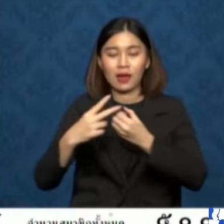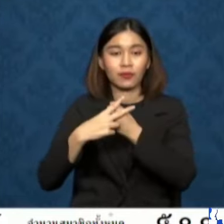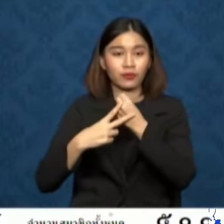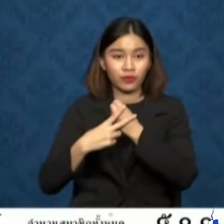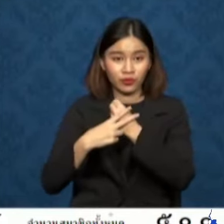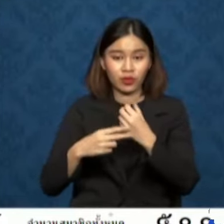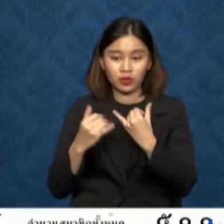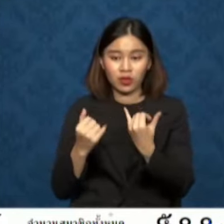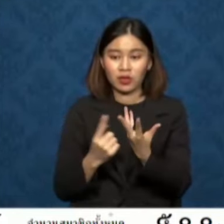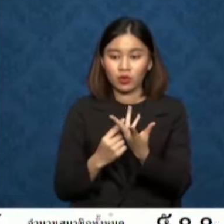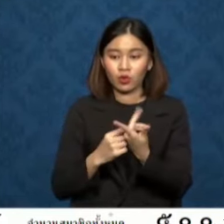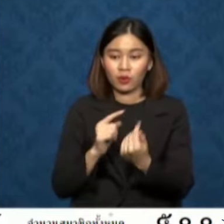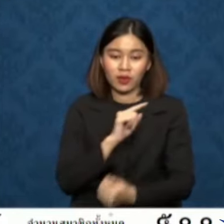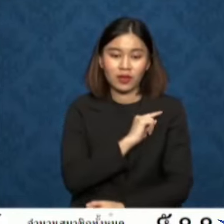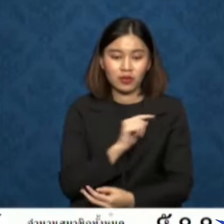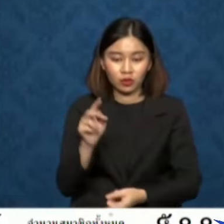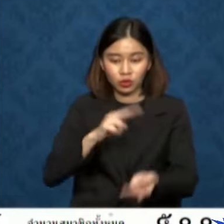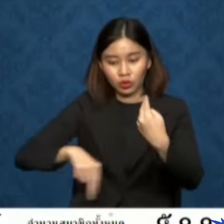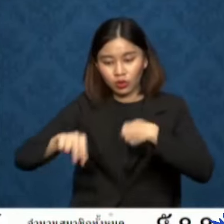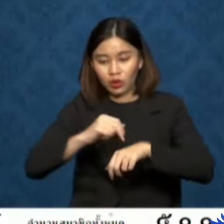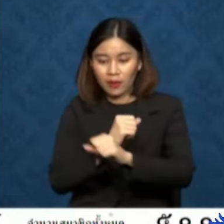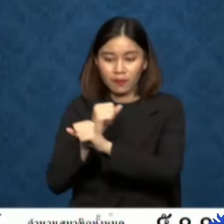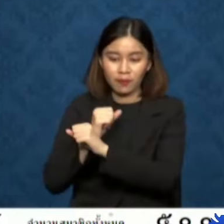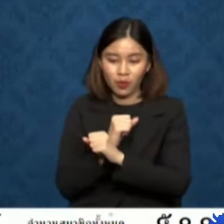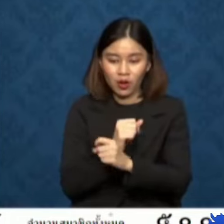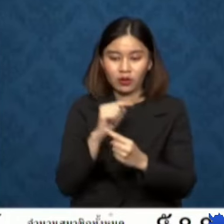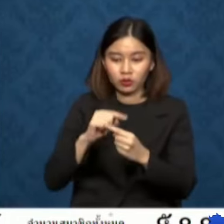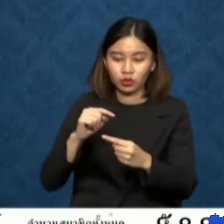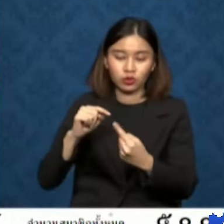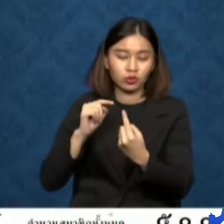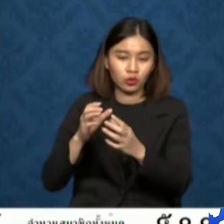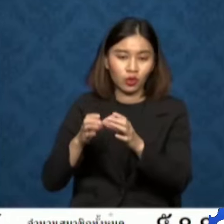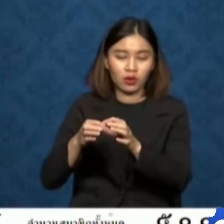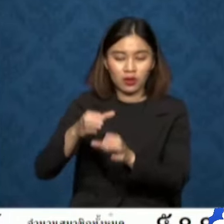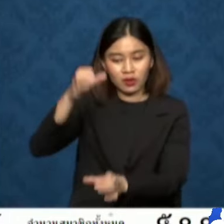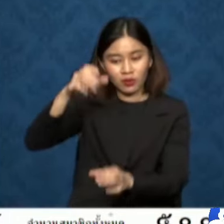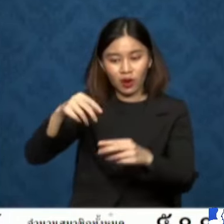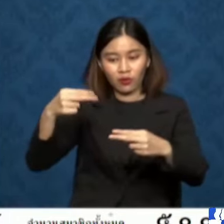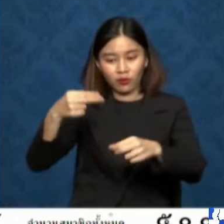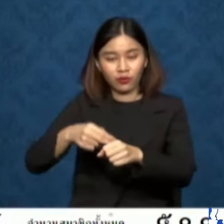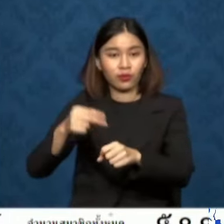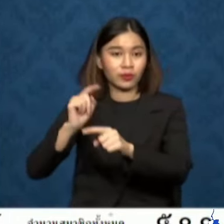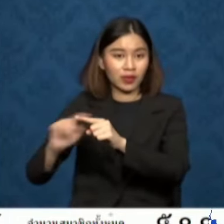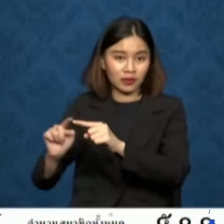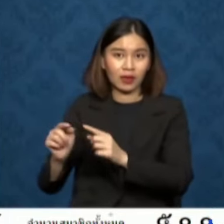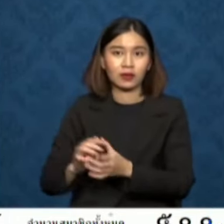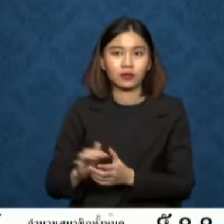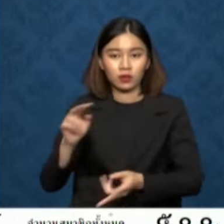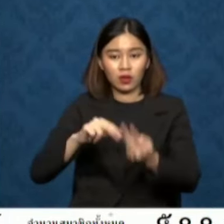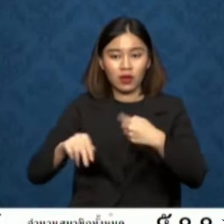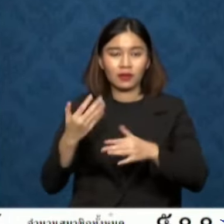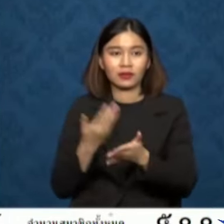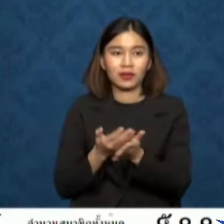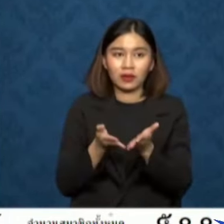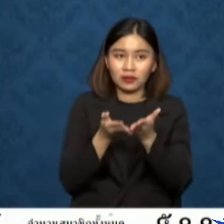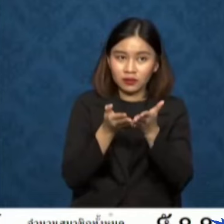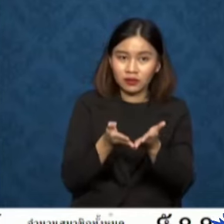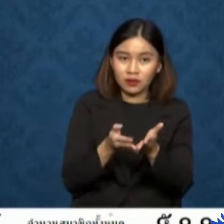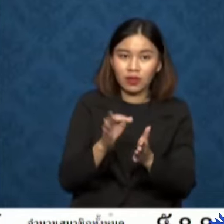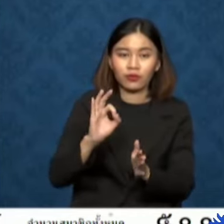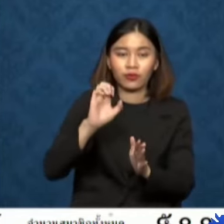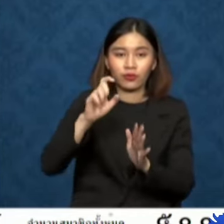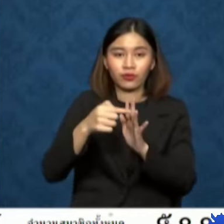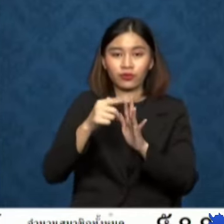นี่ยังไม่นับภารกิจที่ต้องล่าตระเวนคุ้มกันแท่นขุดเจาะน้ำมันกว่า 400แท่นอีกราคาของเรือฟรีเกต